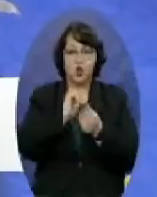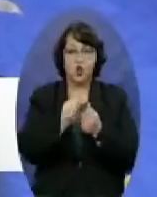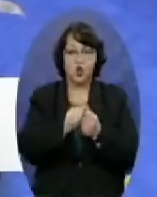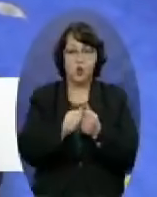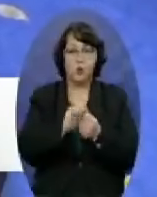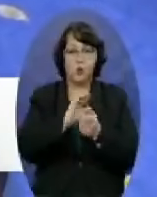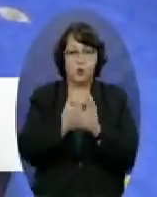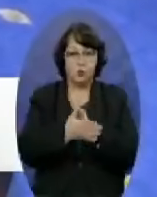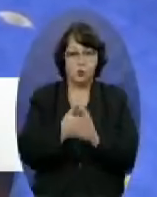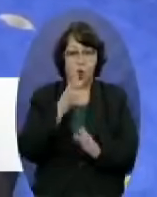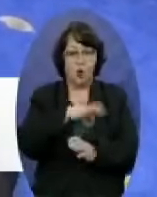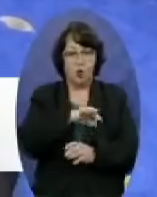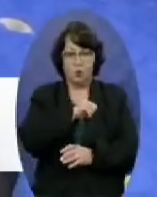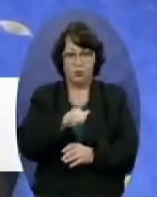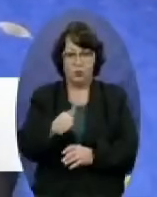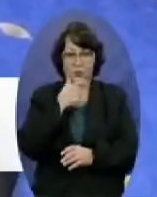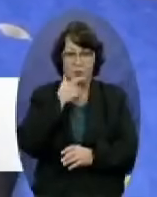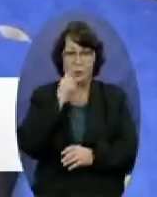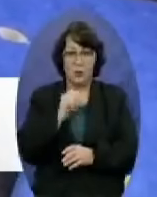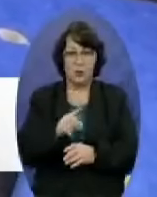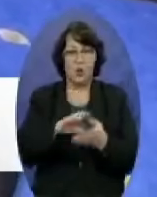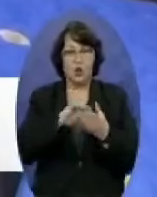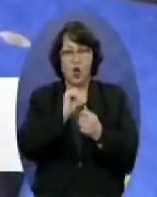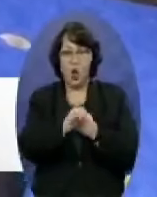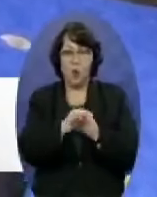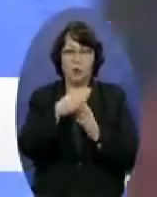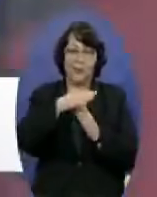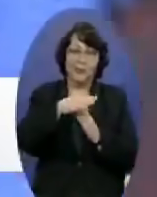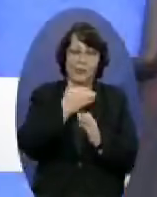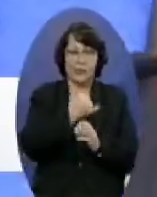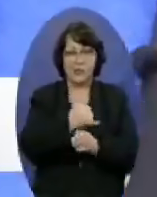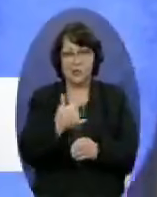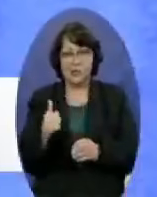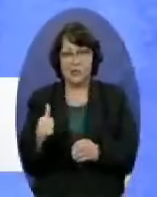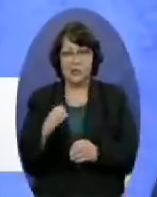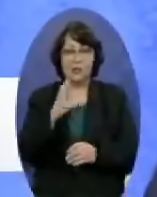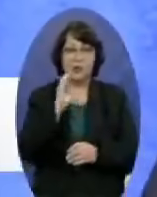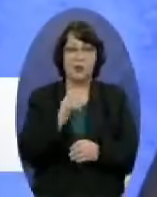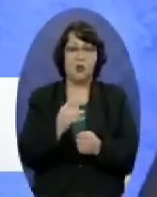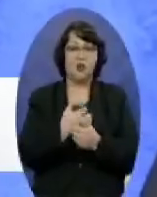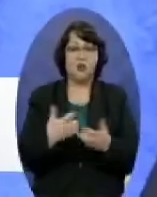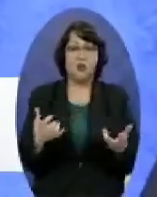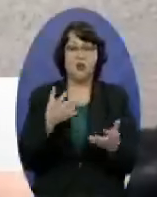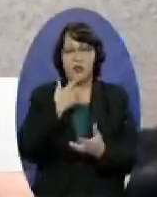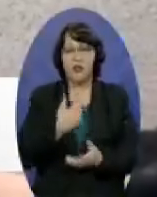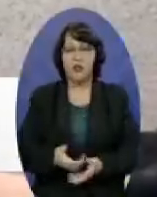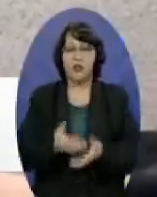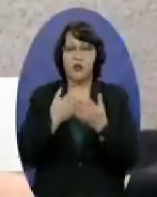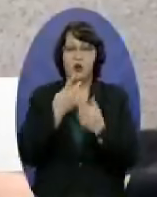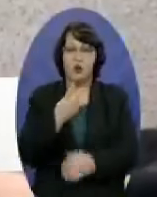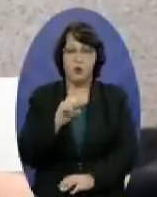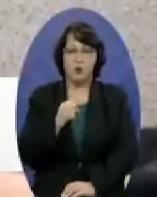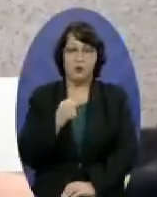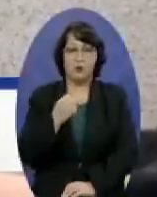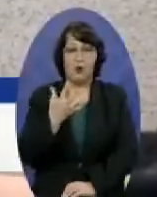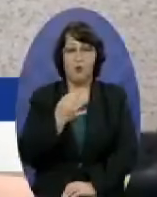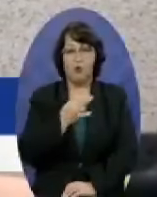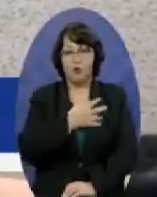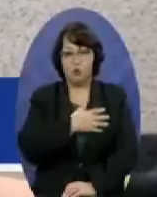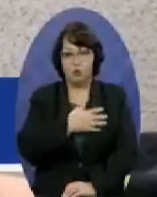орлогогүй учраас түүнд шимтгэлээ төлөөгүй завсарцсан сар олон байгааг хэллээ. Би ч 2005 оноос